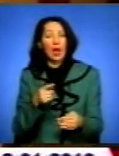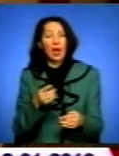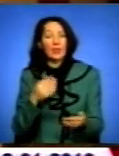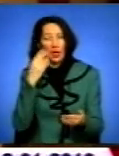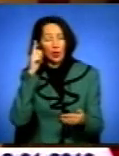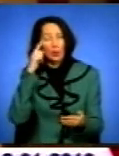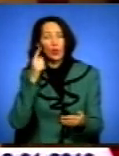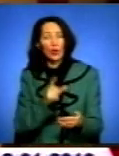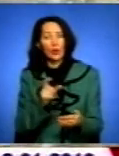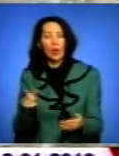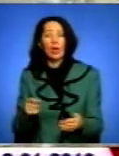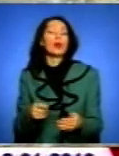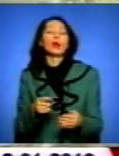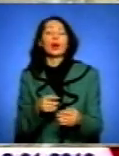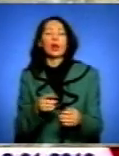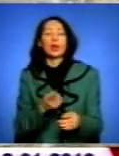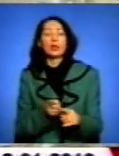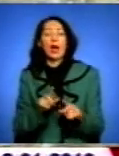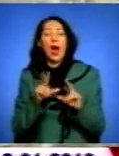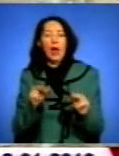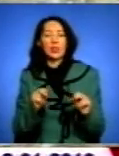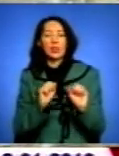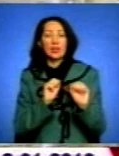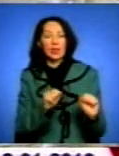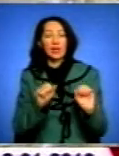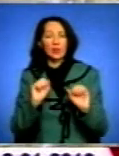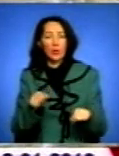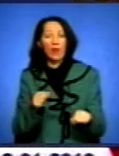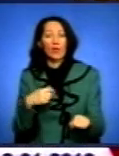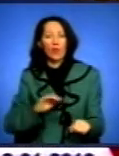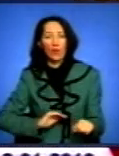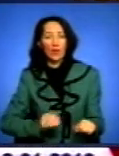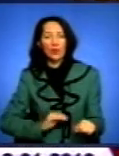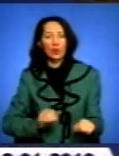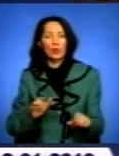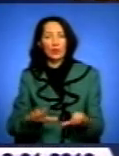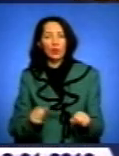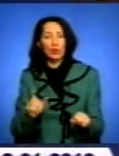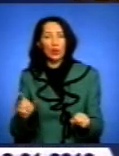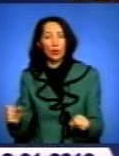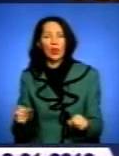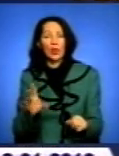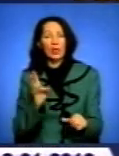– гарантія і захист прав власності громадян на землю. Адже це унеможливить земельні махінації